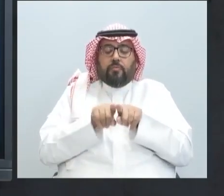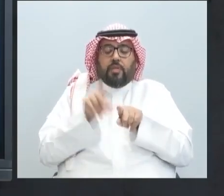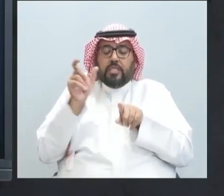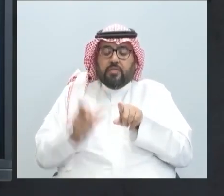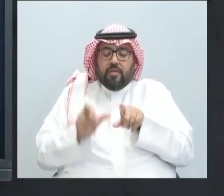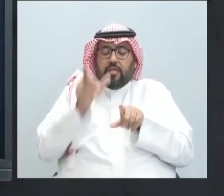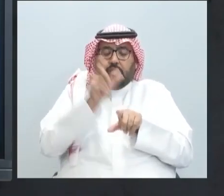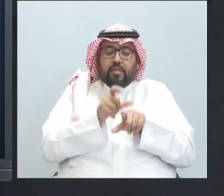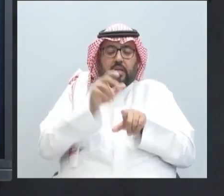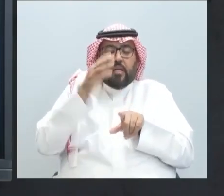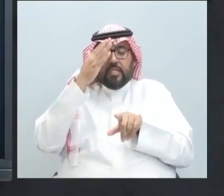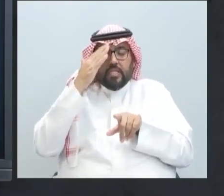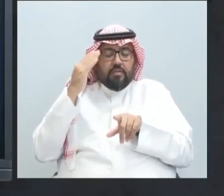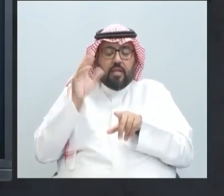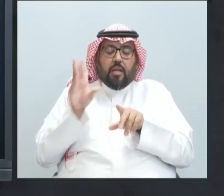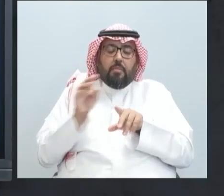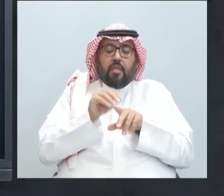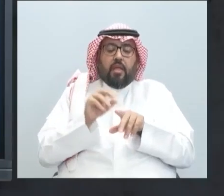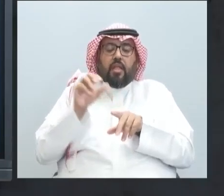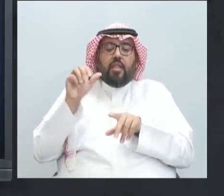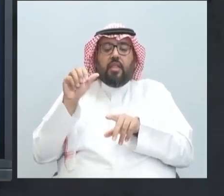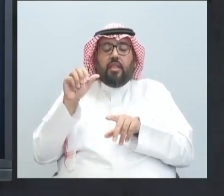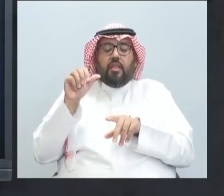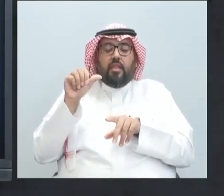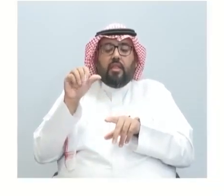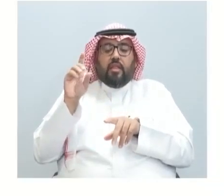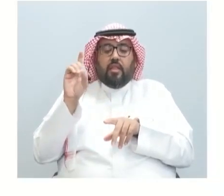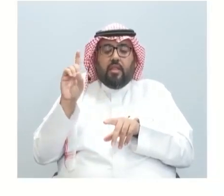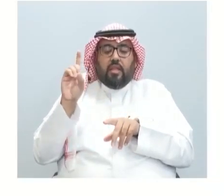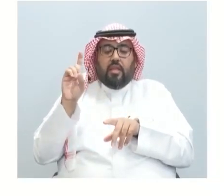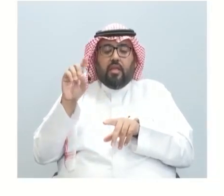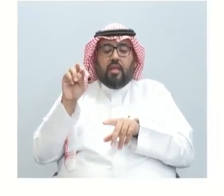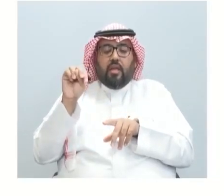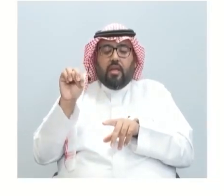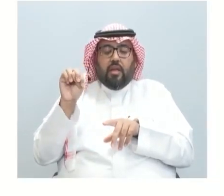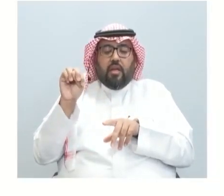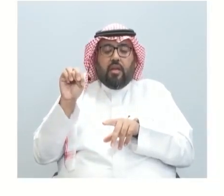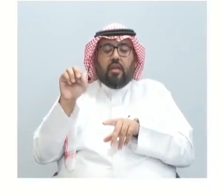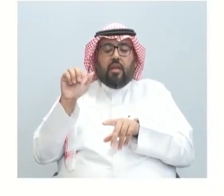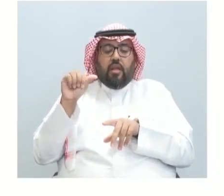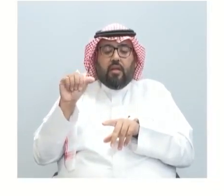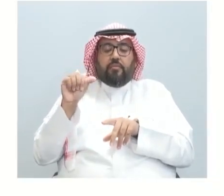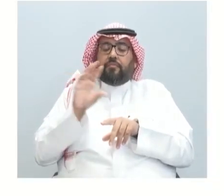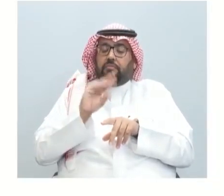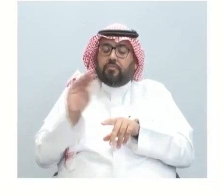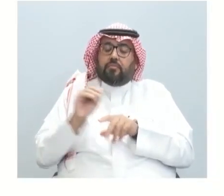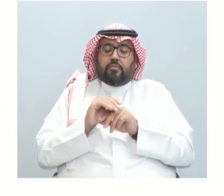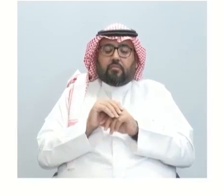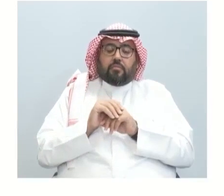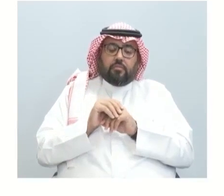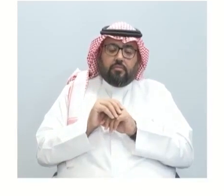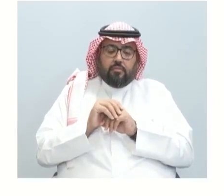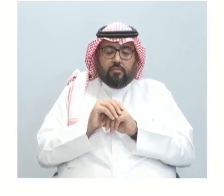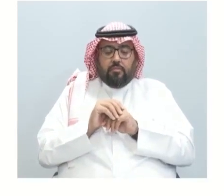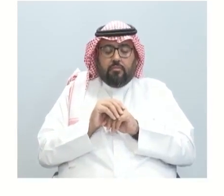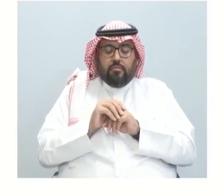الوراثيه تملك نفس الدي ان ايه اذا كل نصف كروموسوم يسمى الكروماتيد الشقيق الكروماتيدات